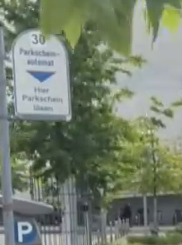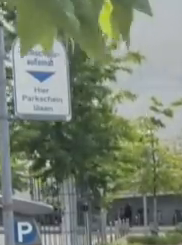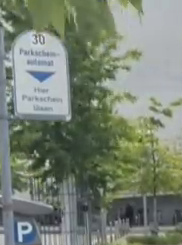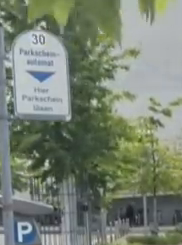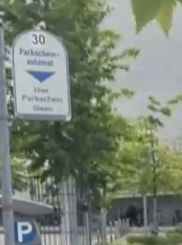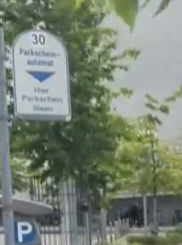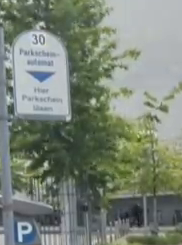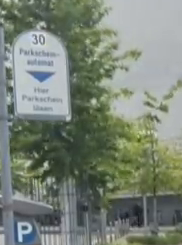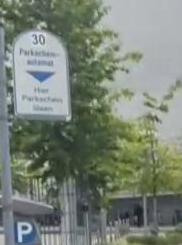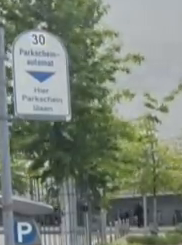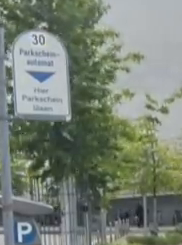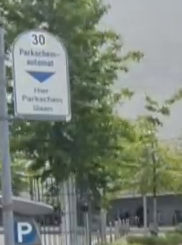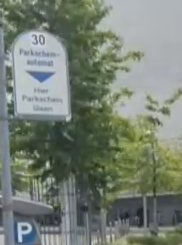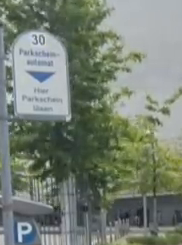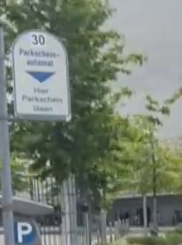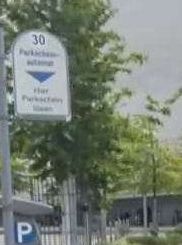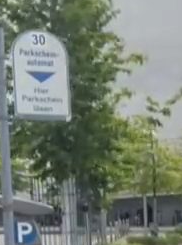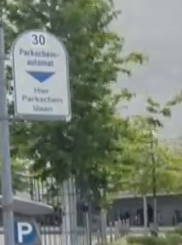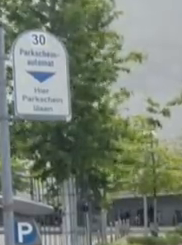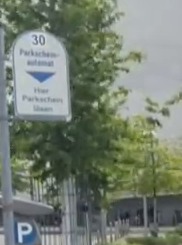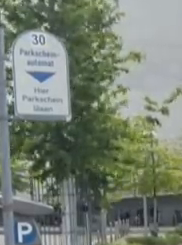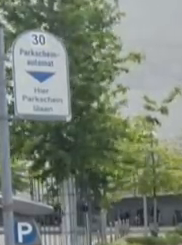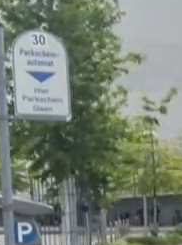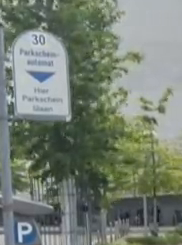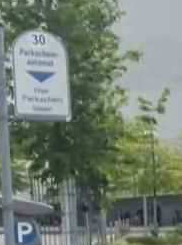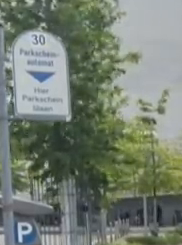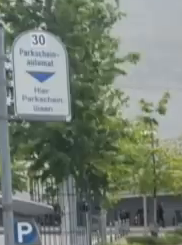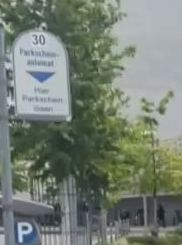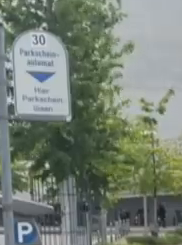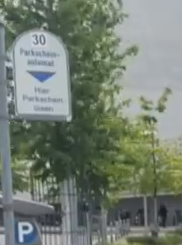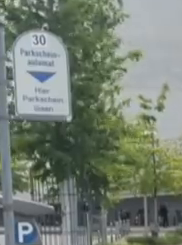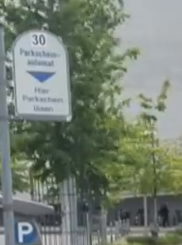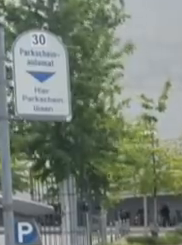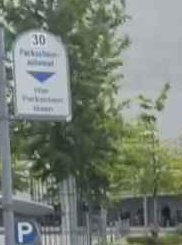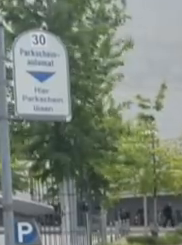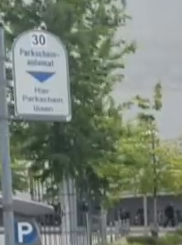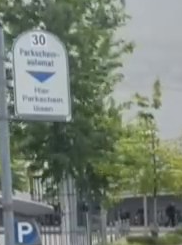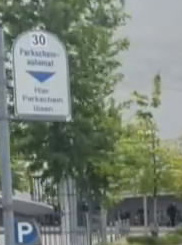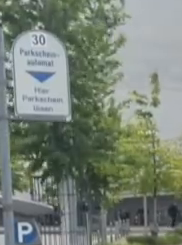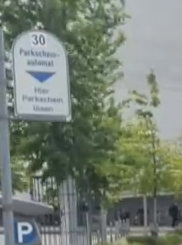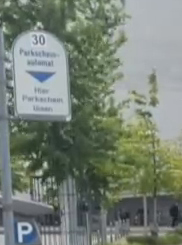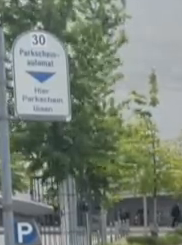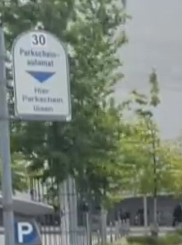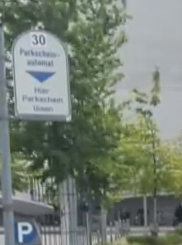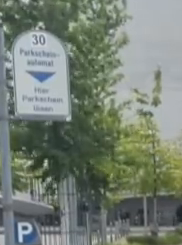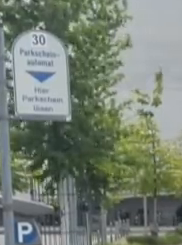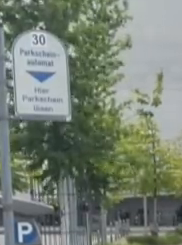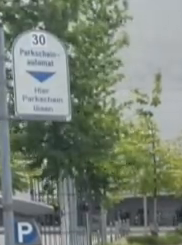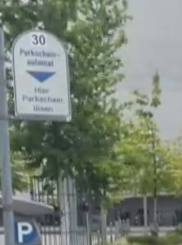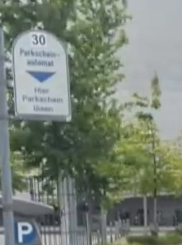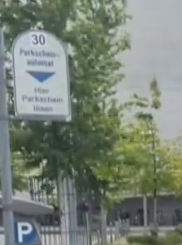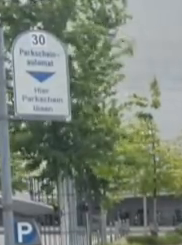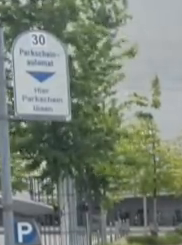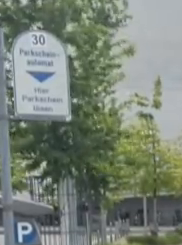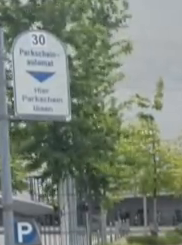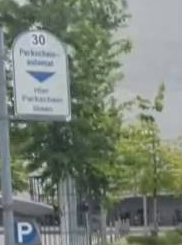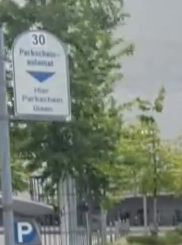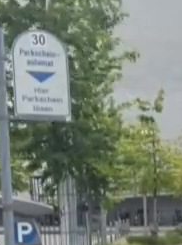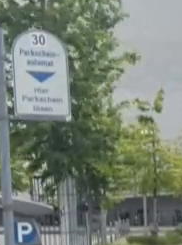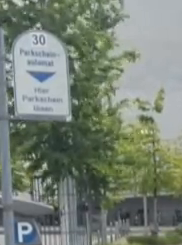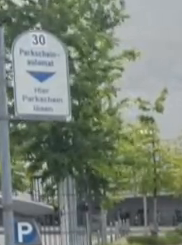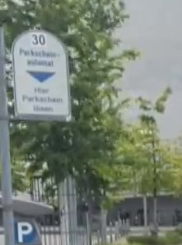zurückzieht. Ich dachte immer, das ist so üblich, wenn der Sommer anfängt, im Spätfrühling. Und hier wurde das ja nun